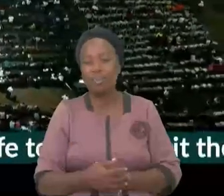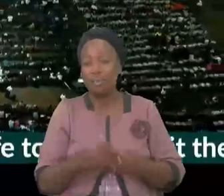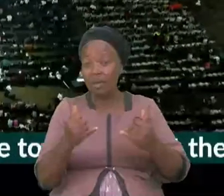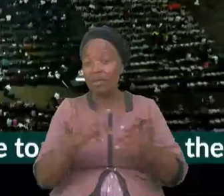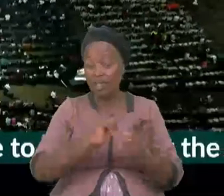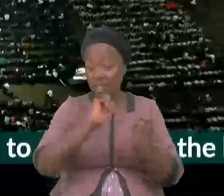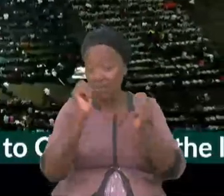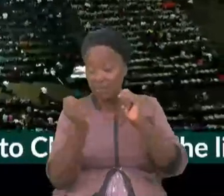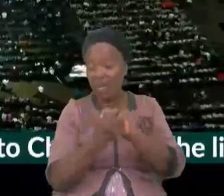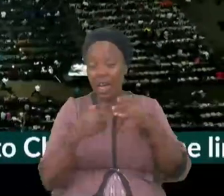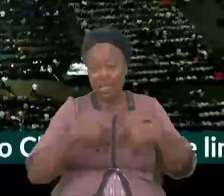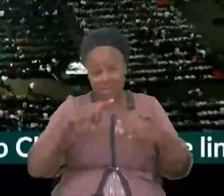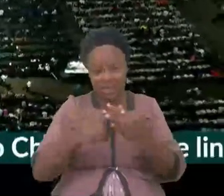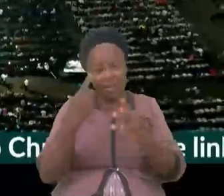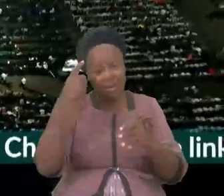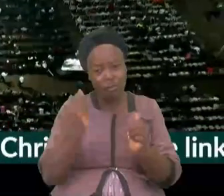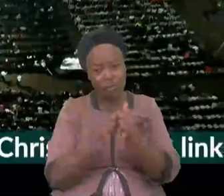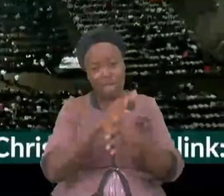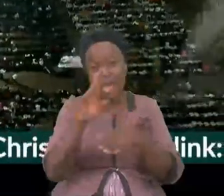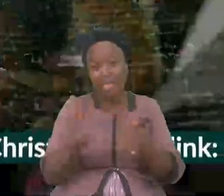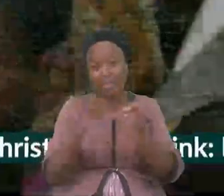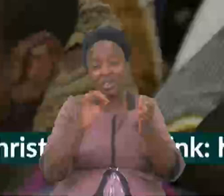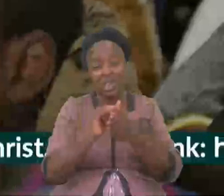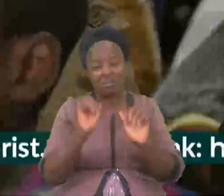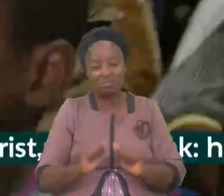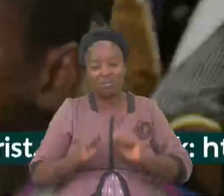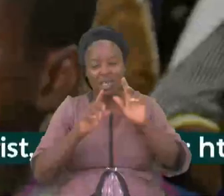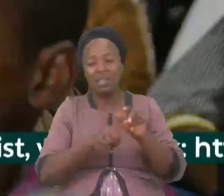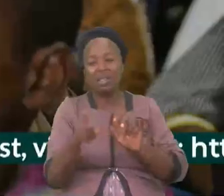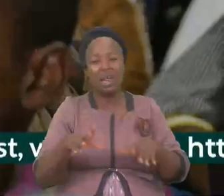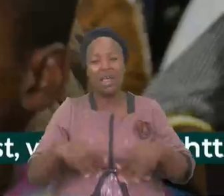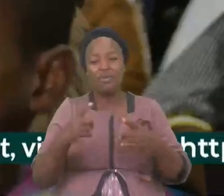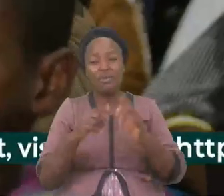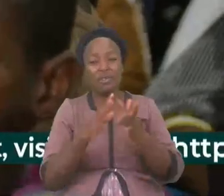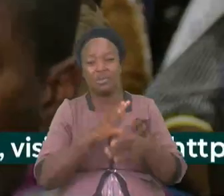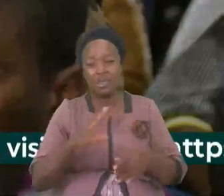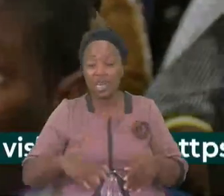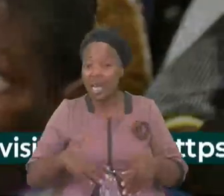La transformation a déjà commencé avec ceux qui ont donné leur vie au Seigneur.